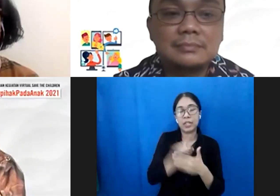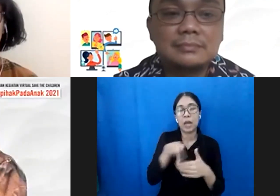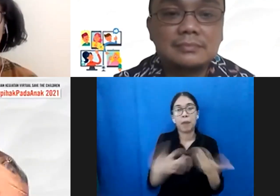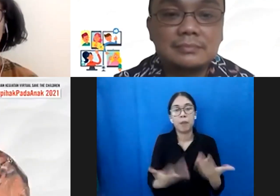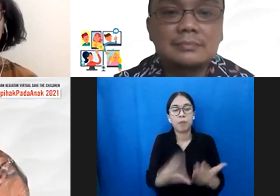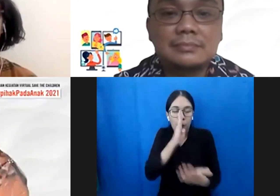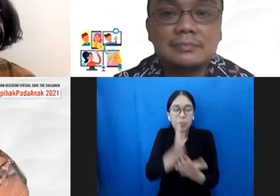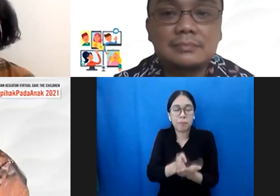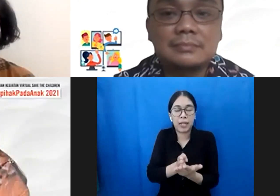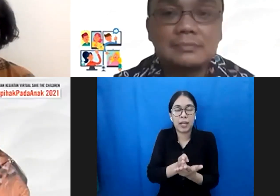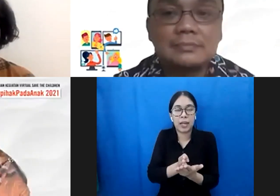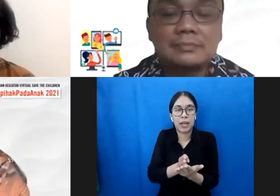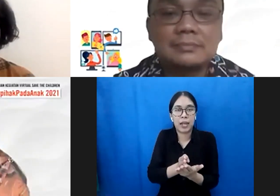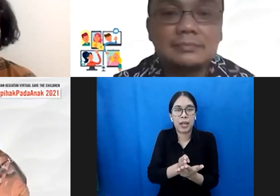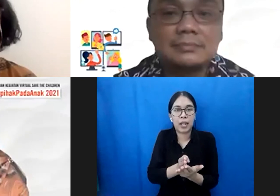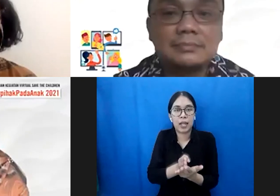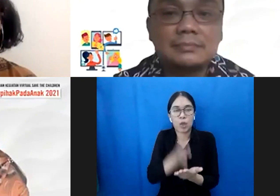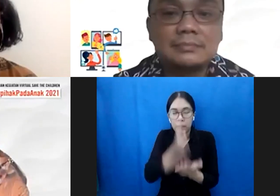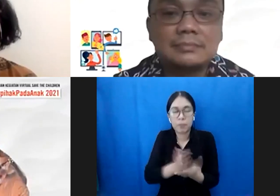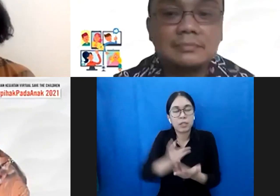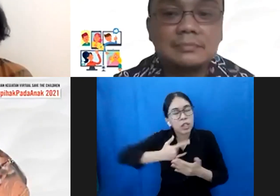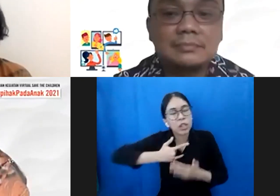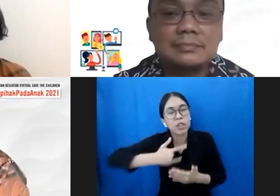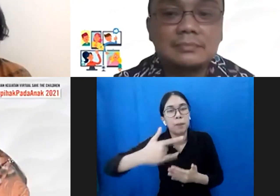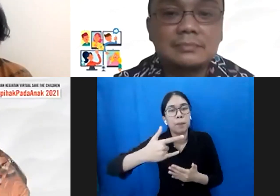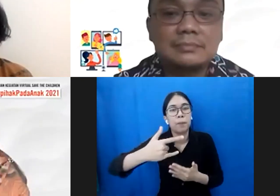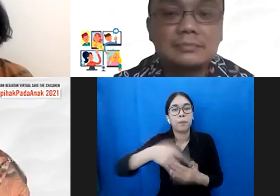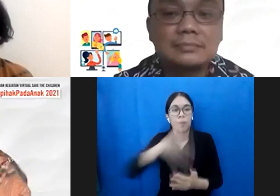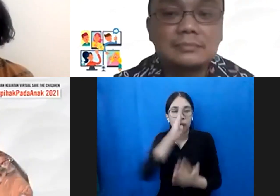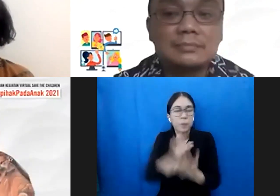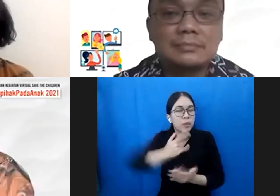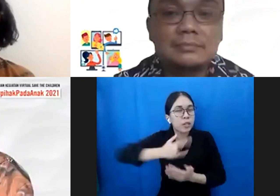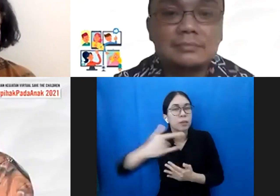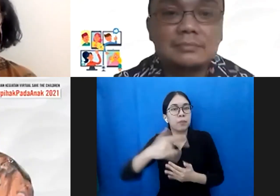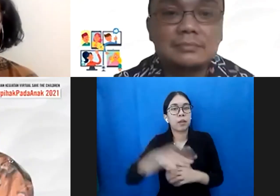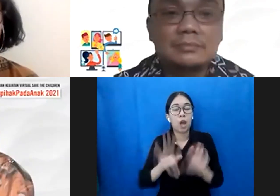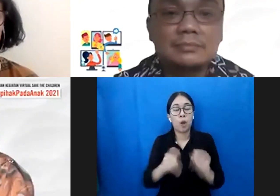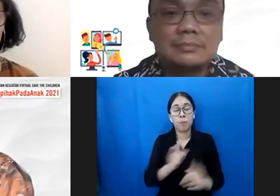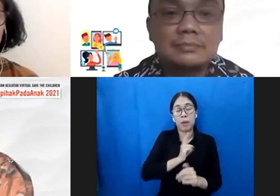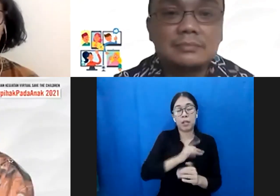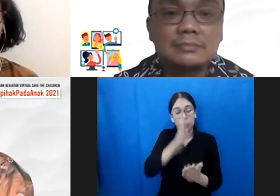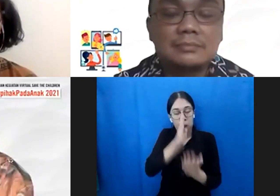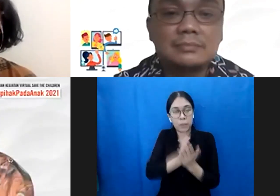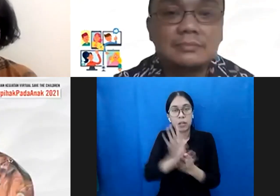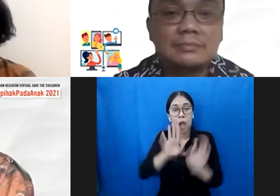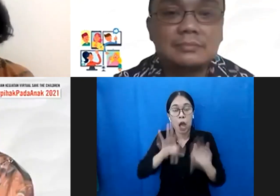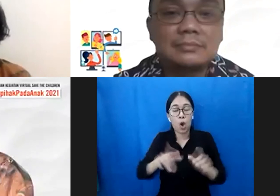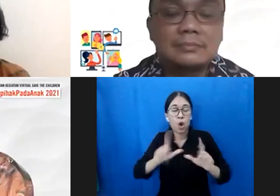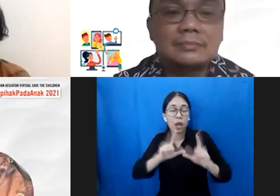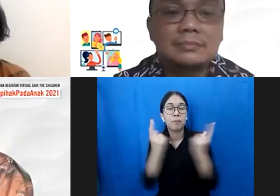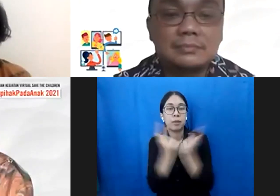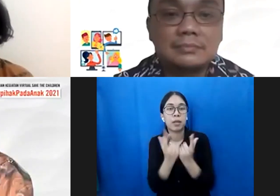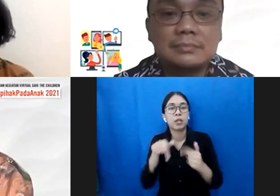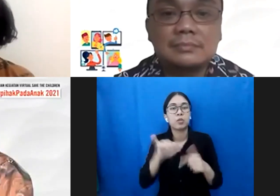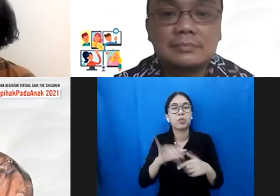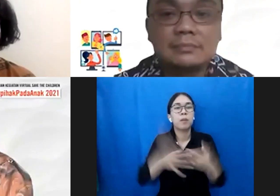Mas, komitmen untuk konsisten melakukannya. Jadi kalau pribadi itu komitmen, kalau secara lembaga itu political will ya, bagaimana